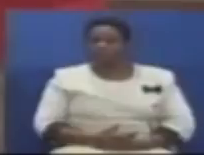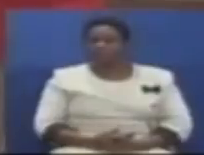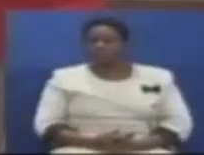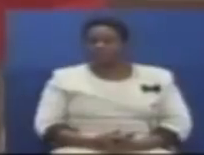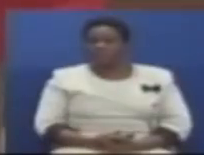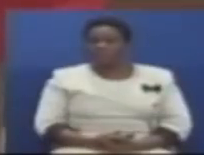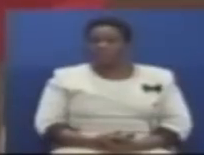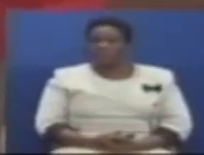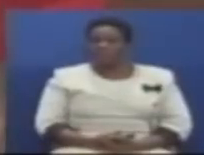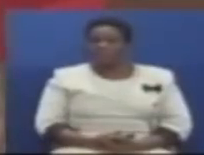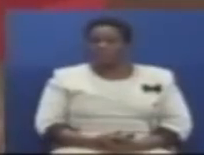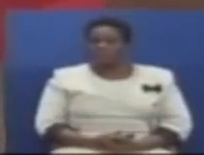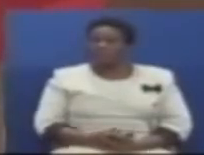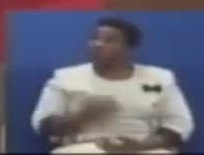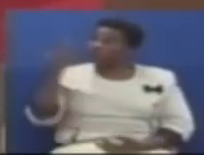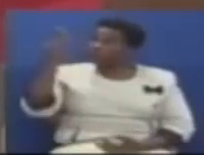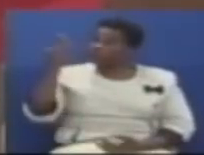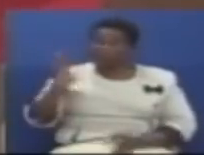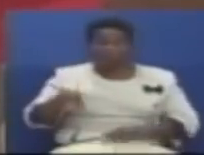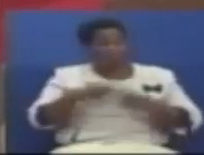Mwenyezi Mungu ambaye amewapa akili